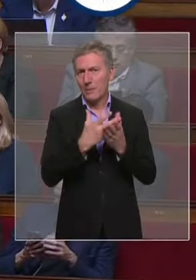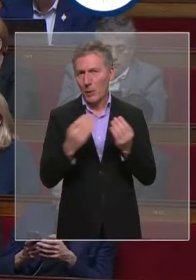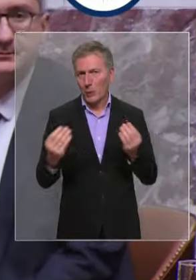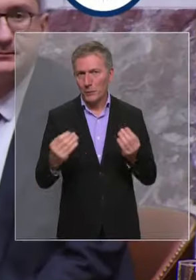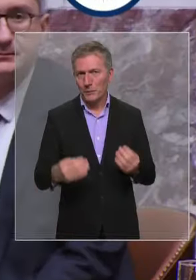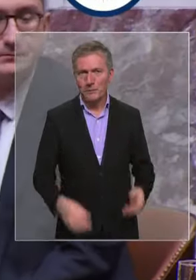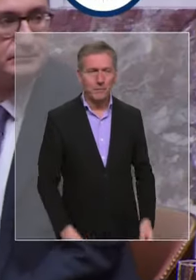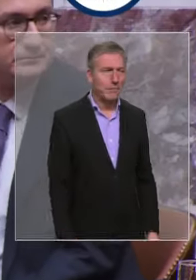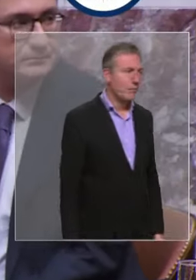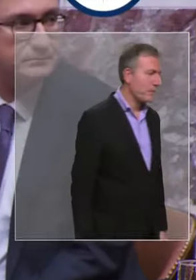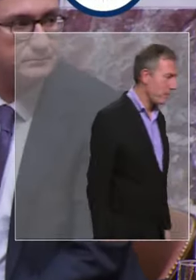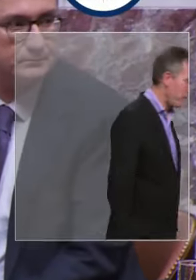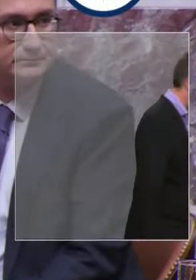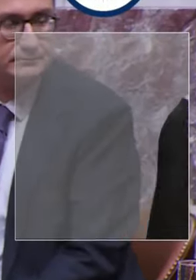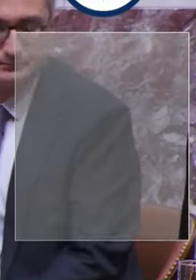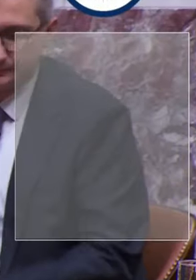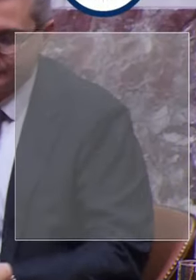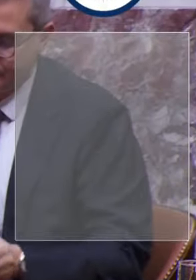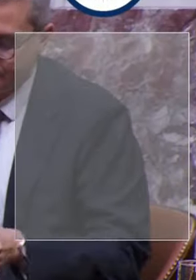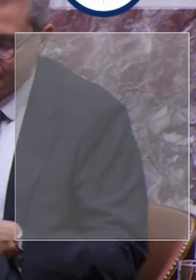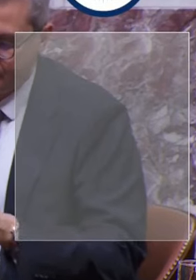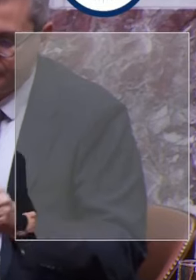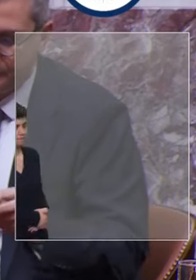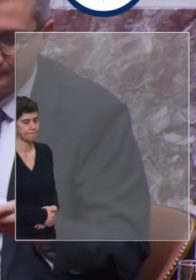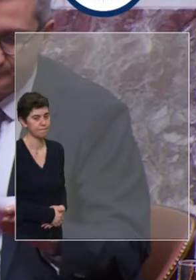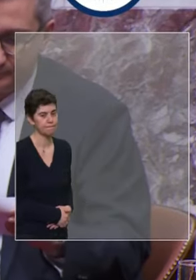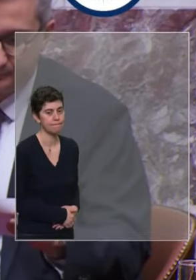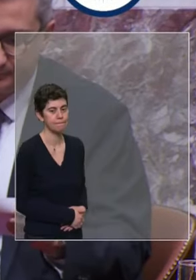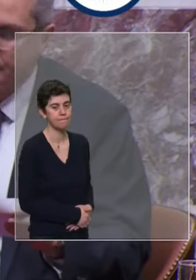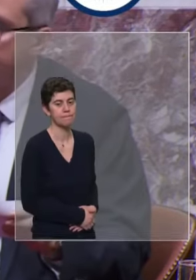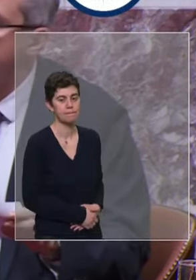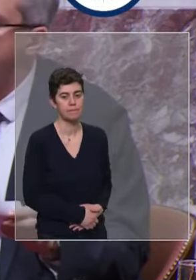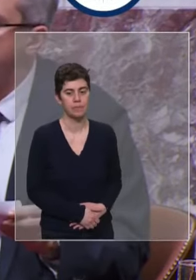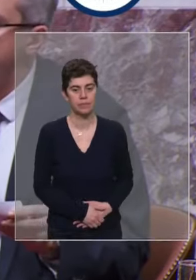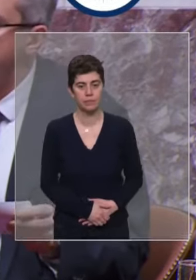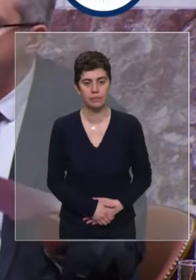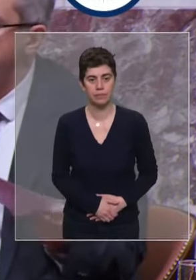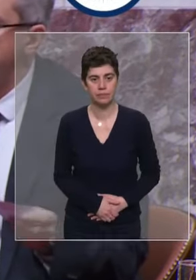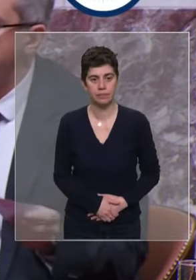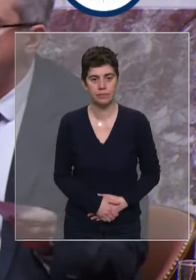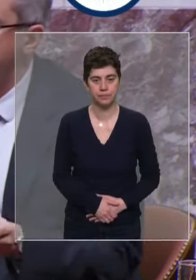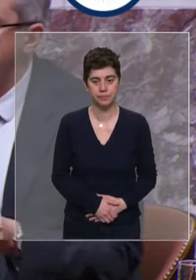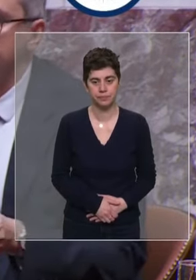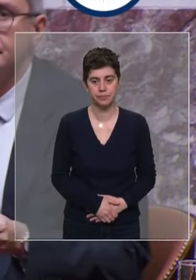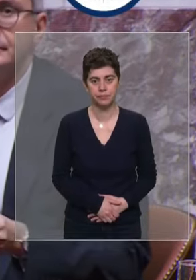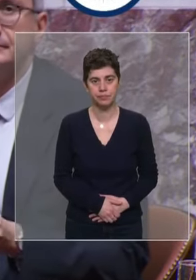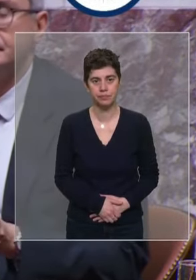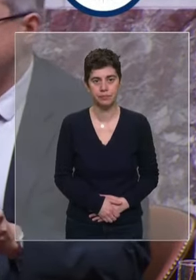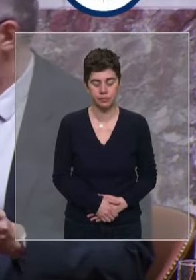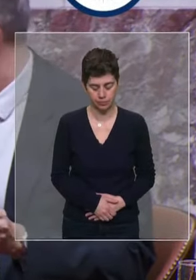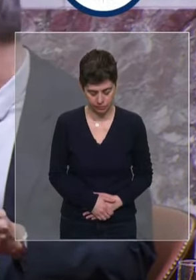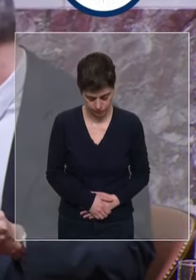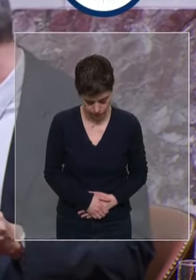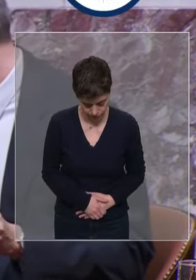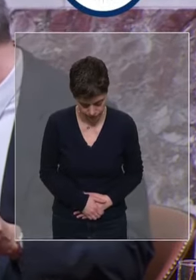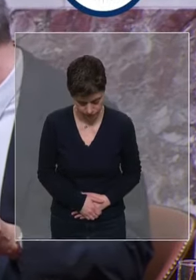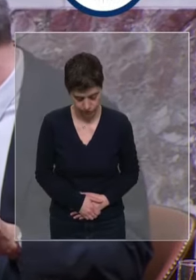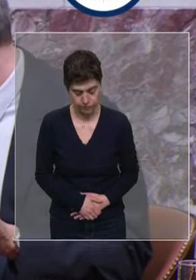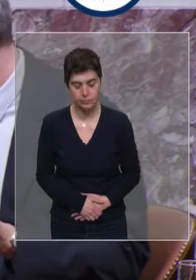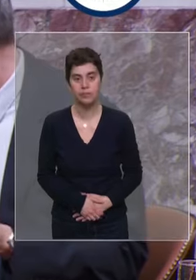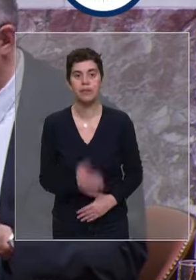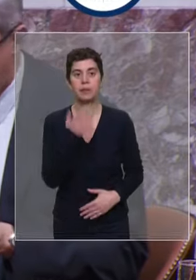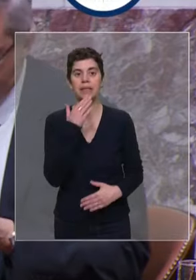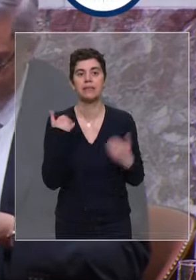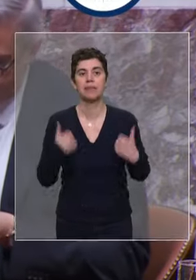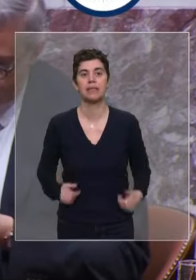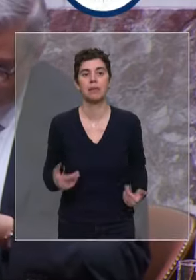Madame la Ministre. La parole est à Madame Marie-Christine Dalloz pour Les Républicains. Merci, Madame la Présidente. Monsieur le